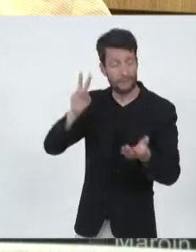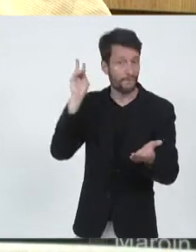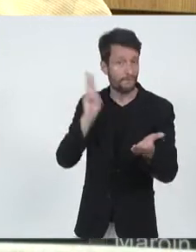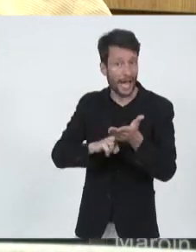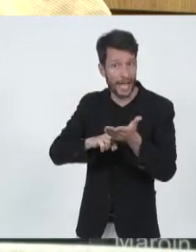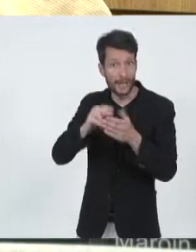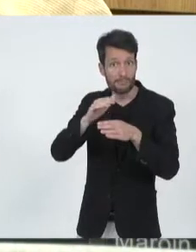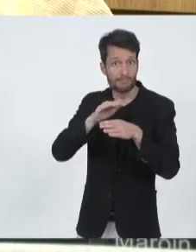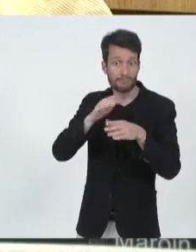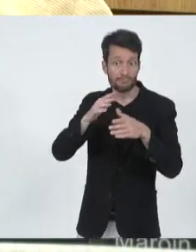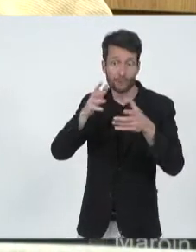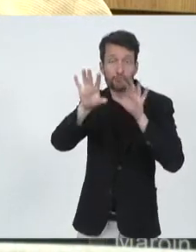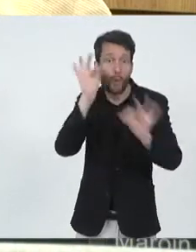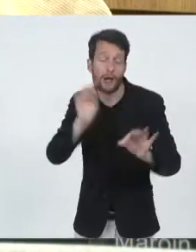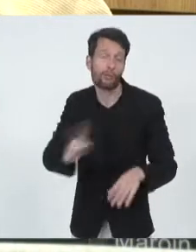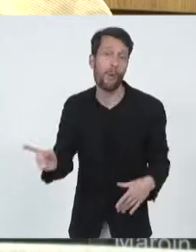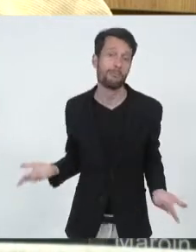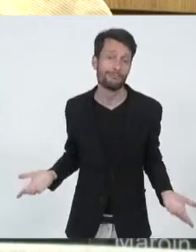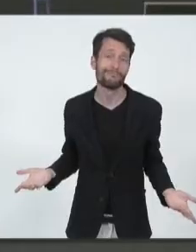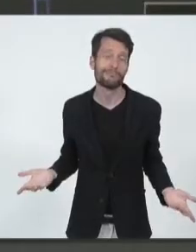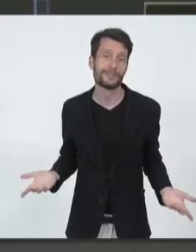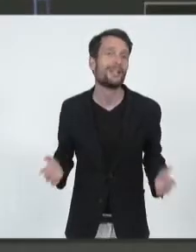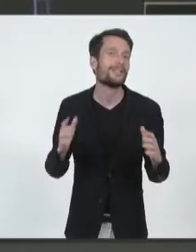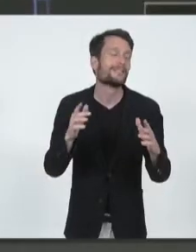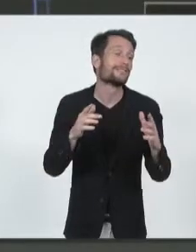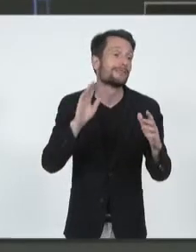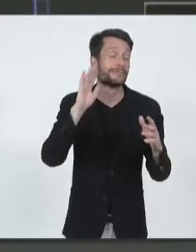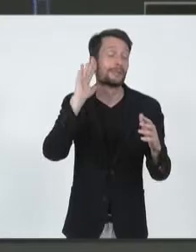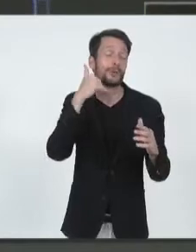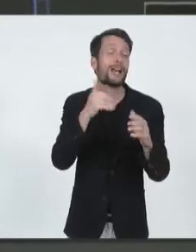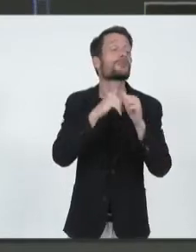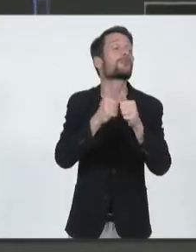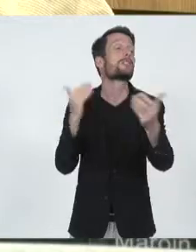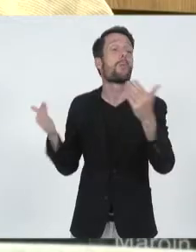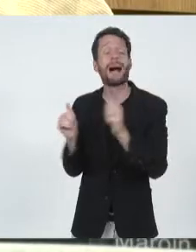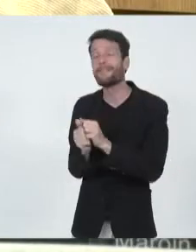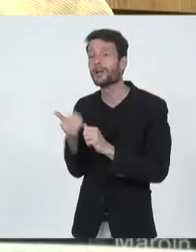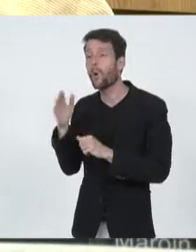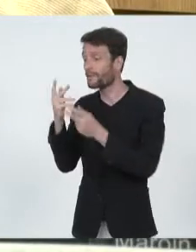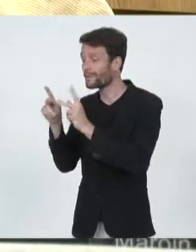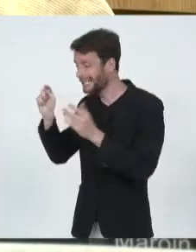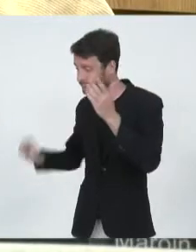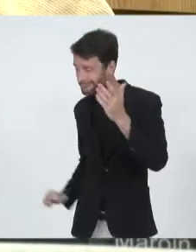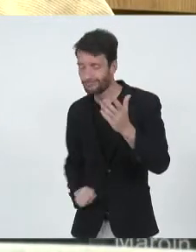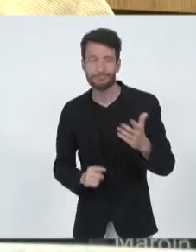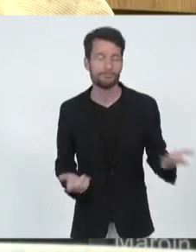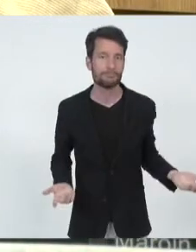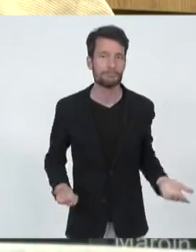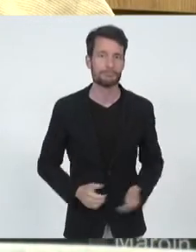s'appliquer à la comparaison que vous avez faite avec les autres métropoles, mais j'entends. mais j'entends.